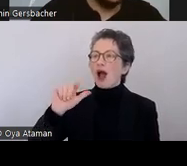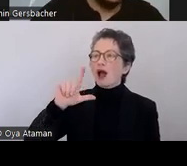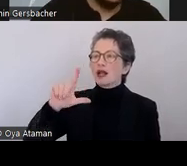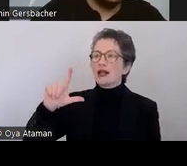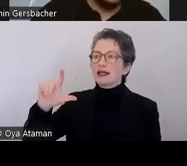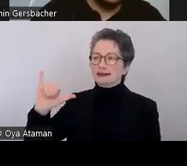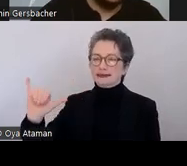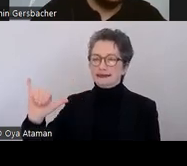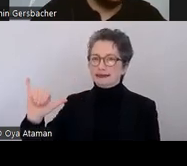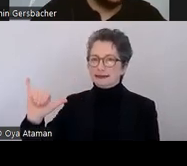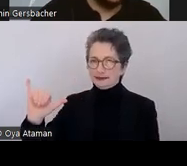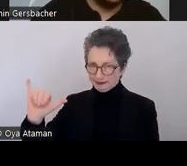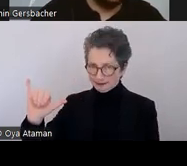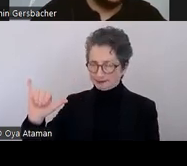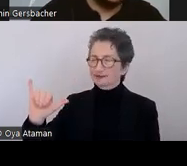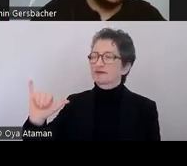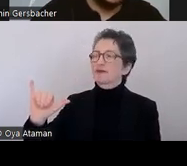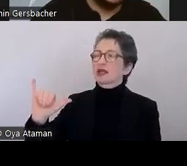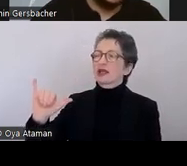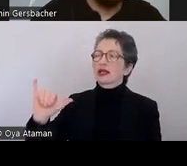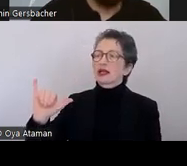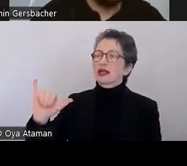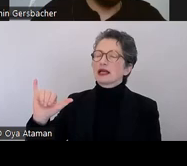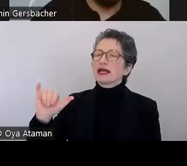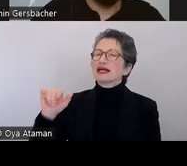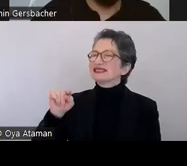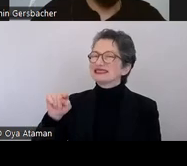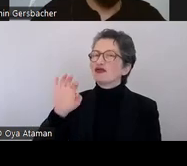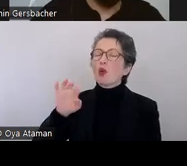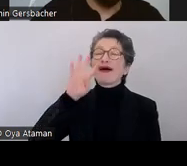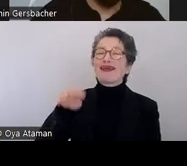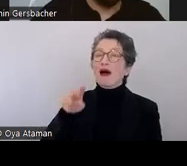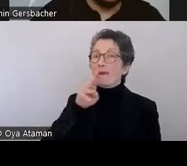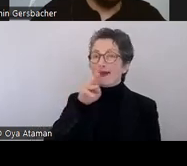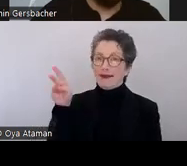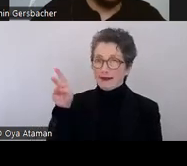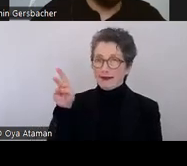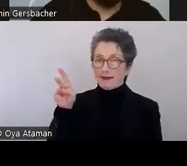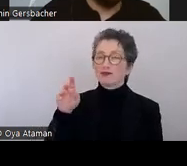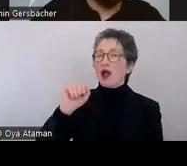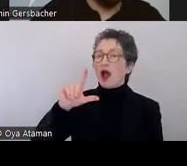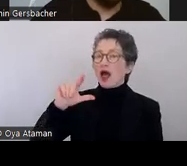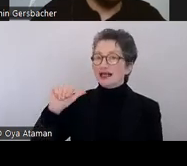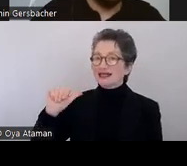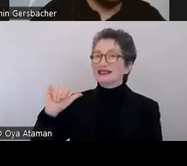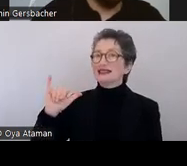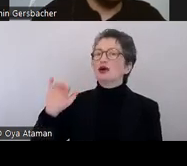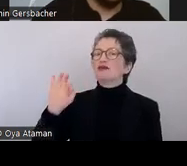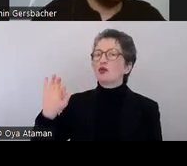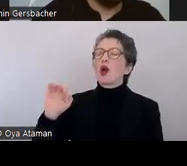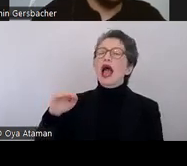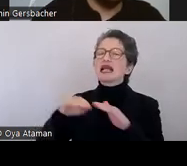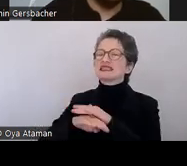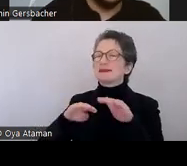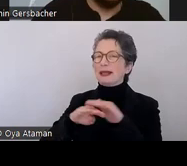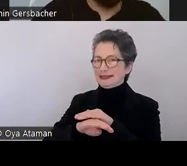Chrome. Das Tab Alley, das steht im Prinzip ist halt Tab für Tabulator und Alley für Accessibility. Also ist A,